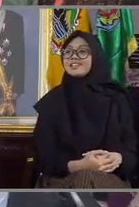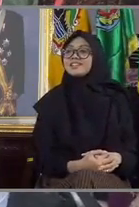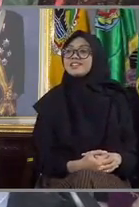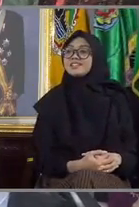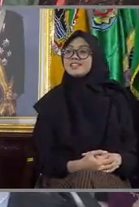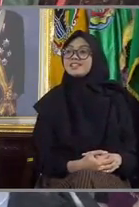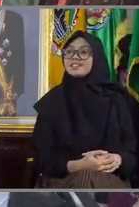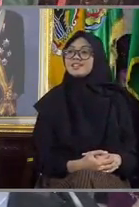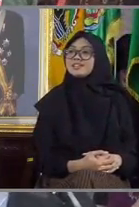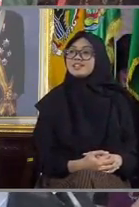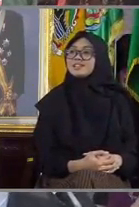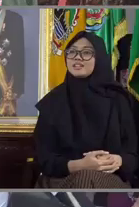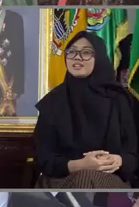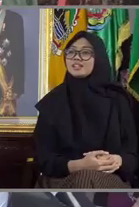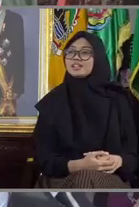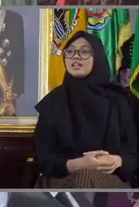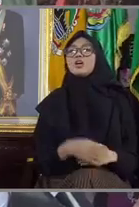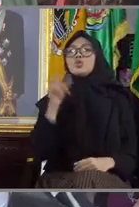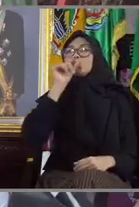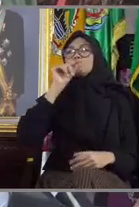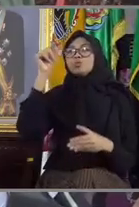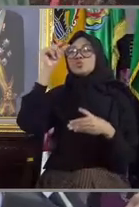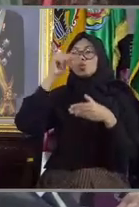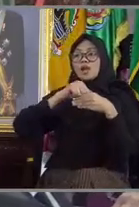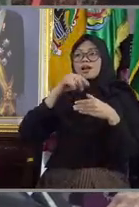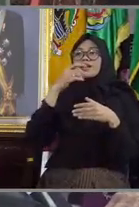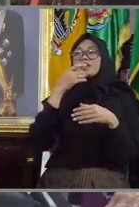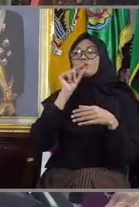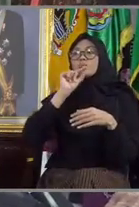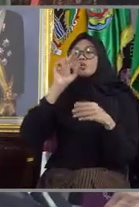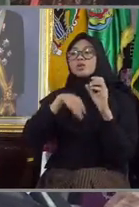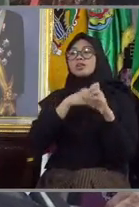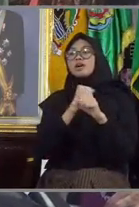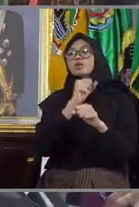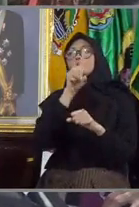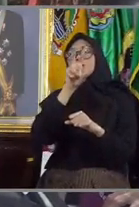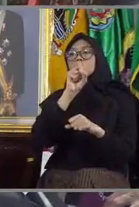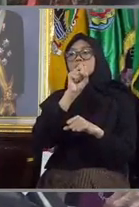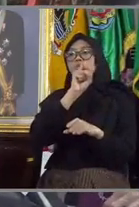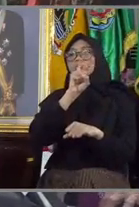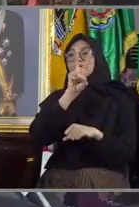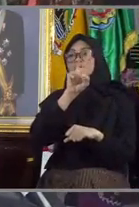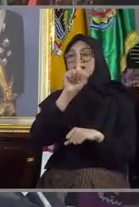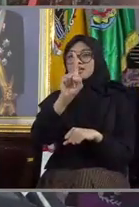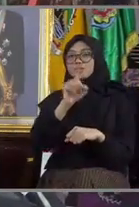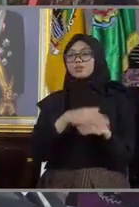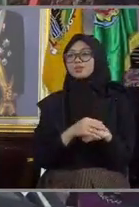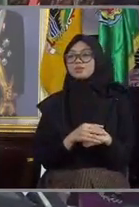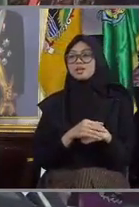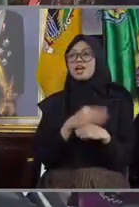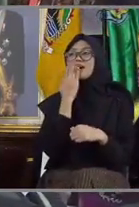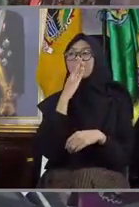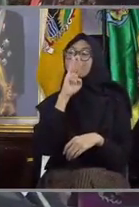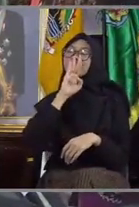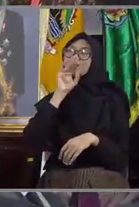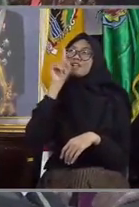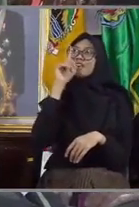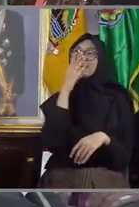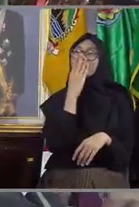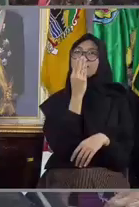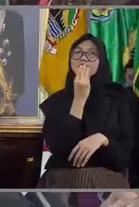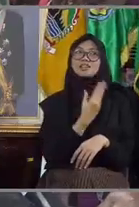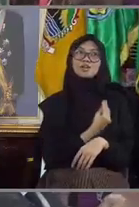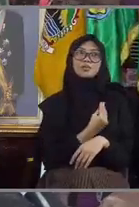Tempatnya sudah siap, 2021 sudah siap. 2021. Nggih. Alhamdulillahirabbil alamin. Nggih,